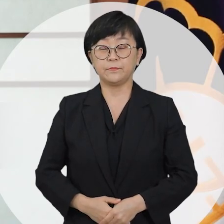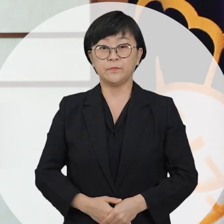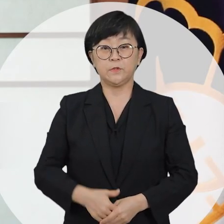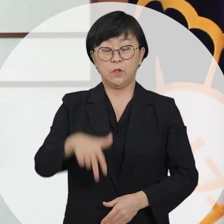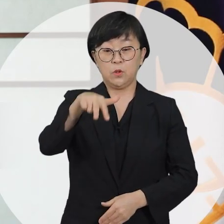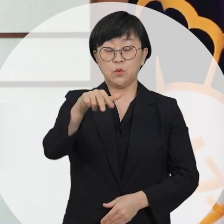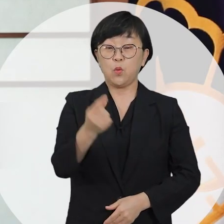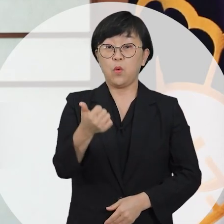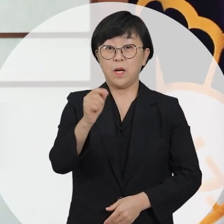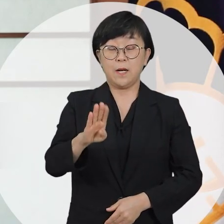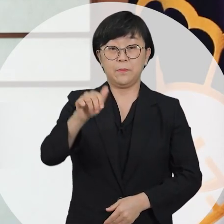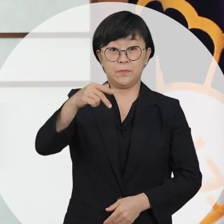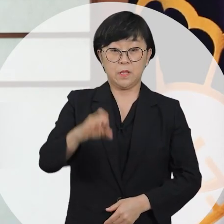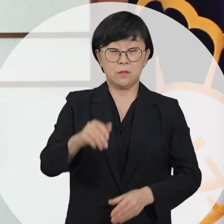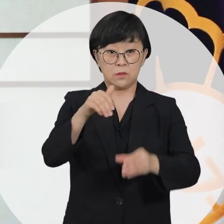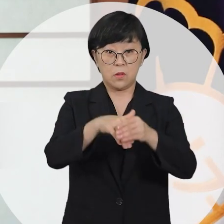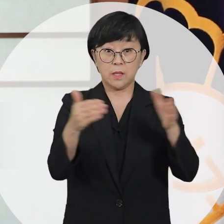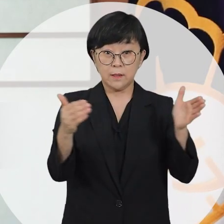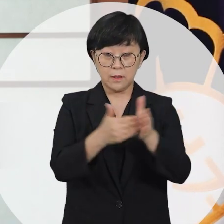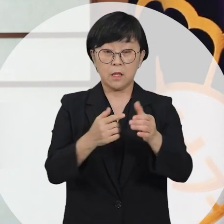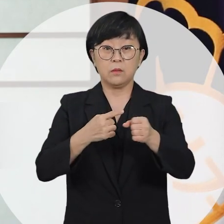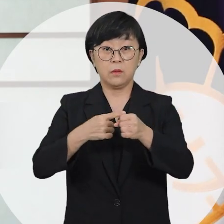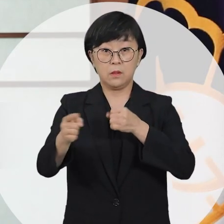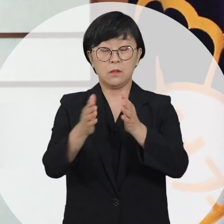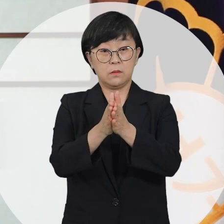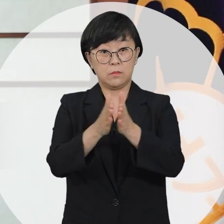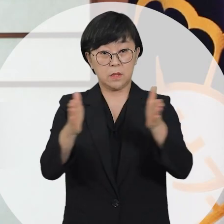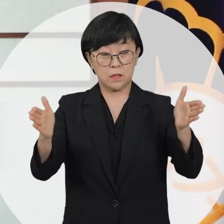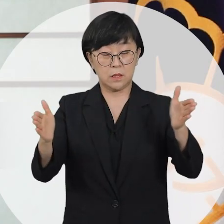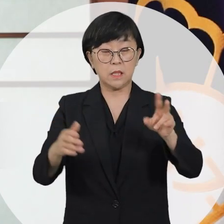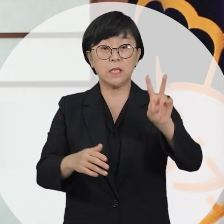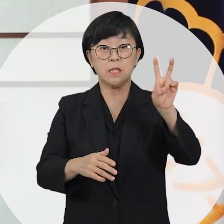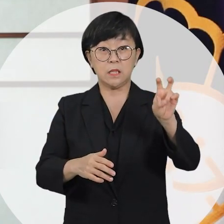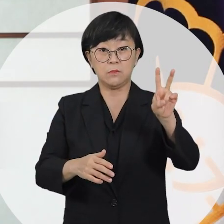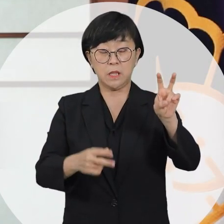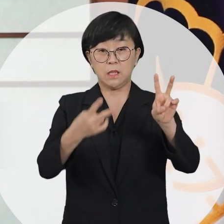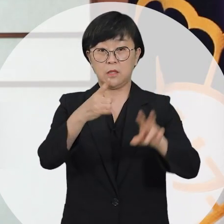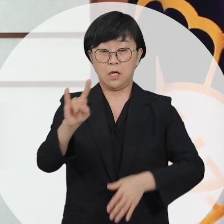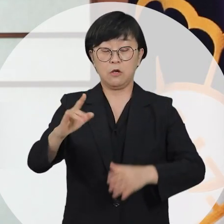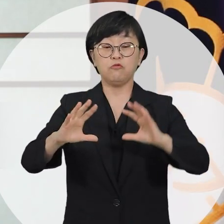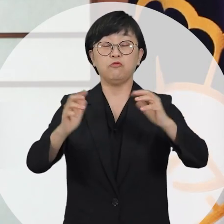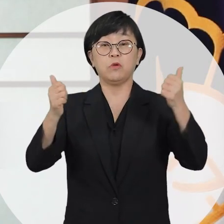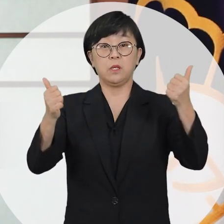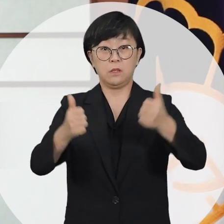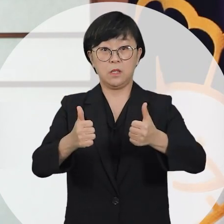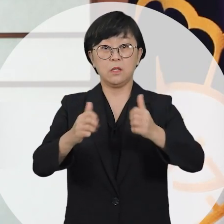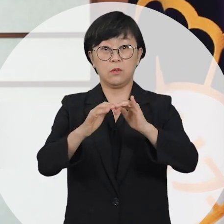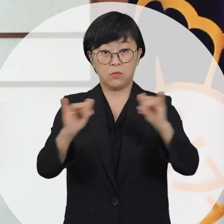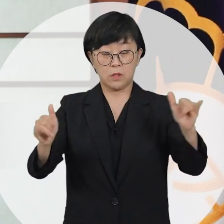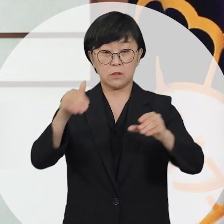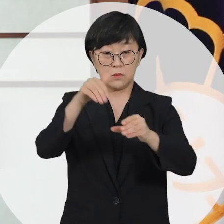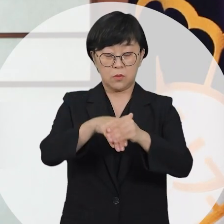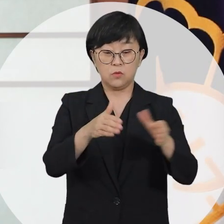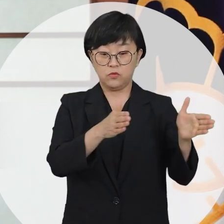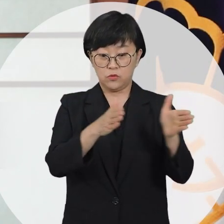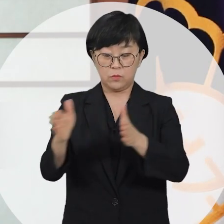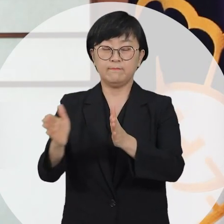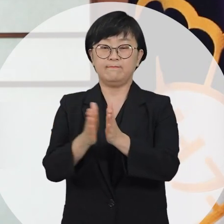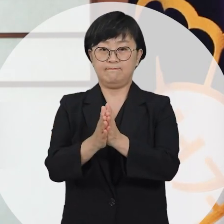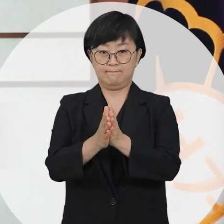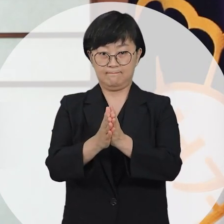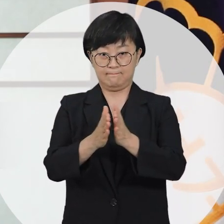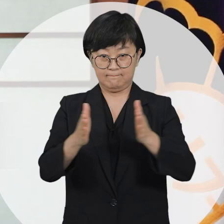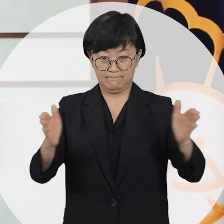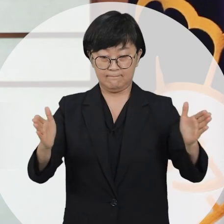조합장 선거가 끝나면 내년에 실시하는 제22대 국회의원 선거 준비가